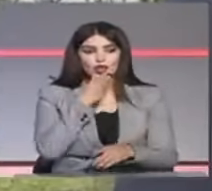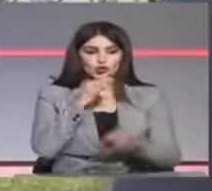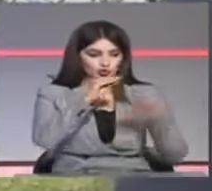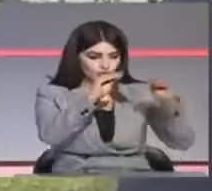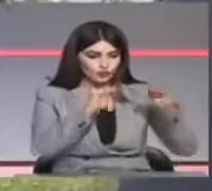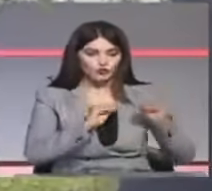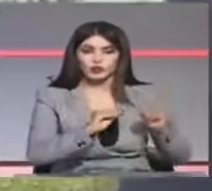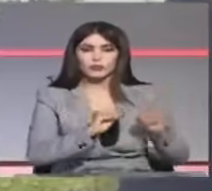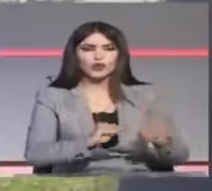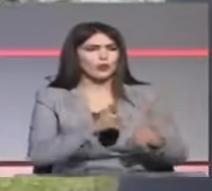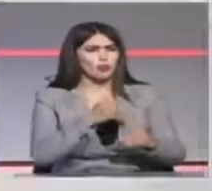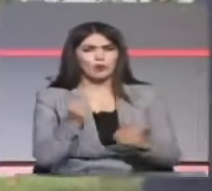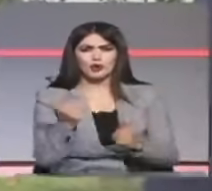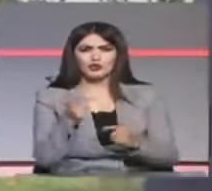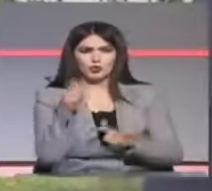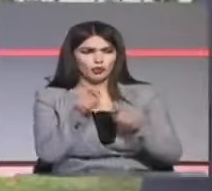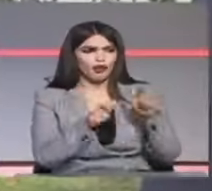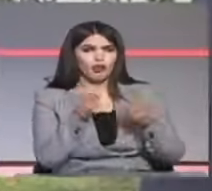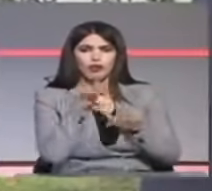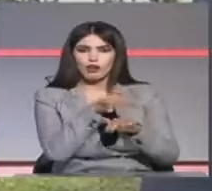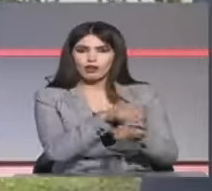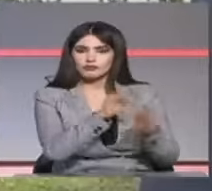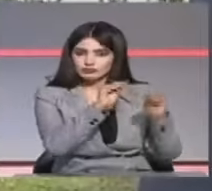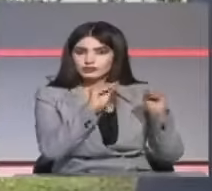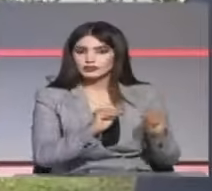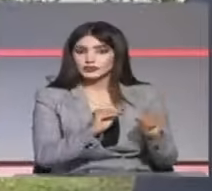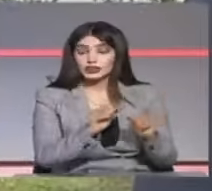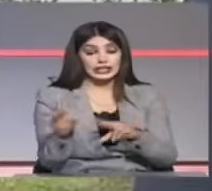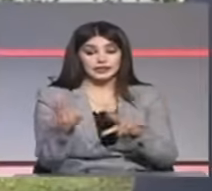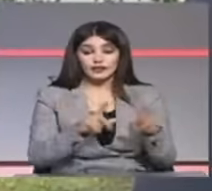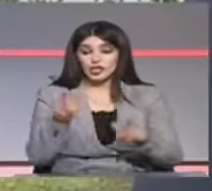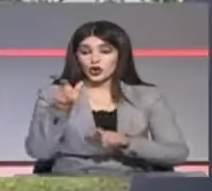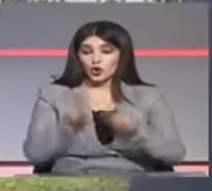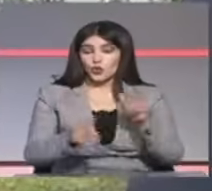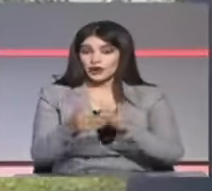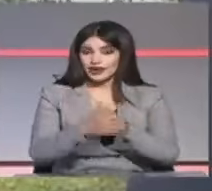اليوم ترقب الاليه وثمانين في المائه مصلحتنا